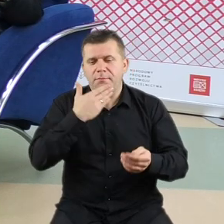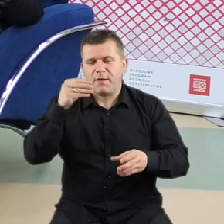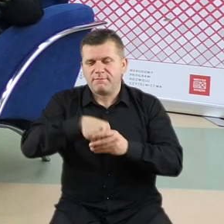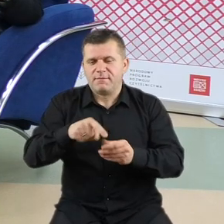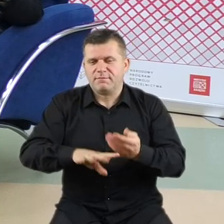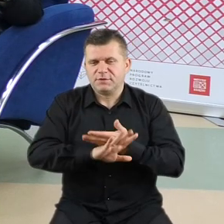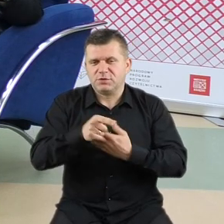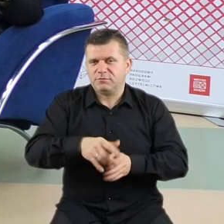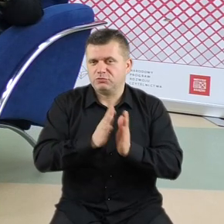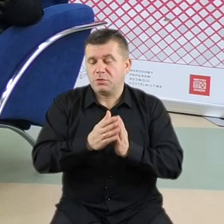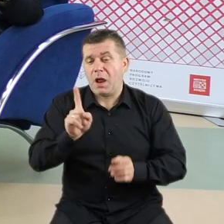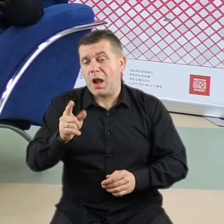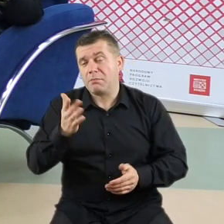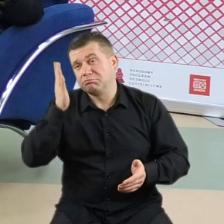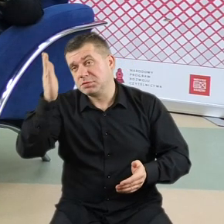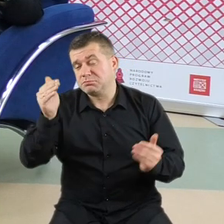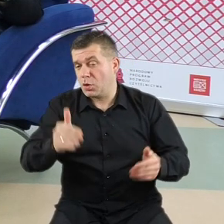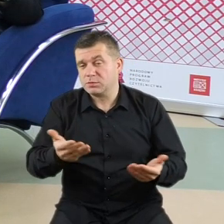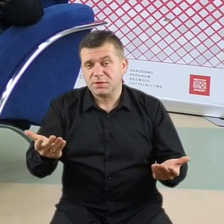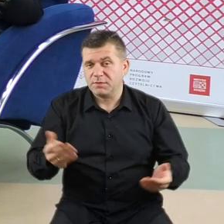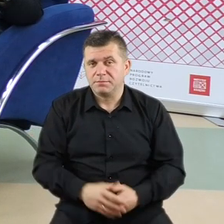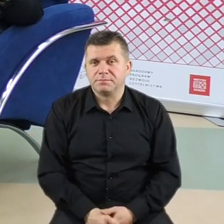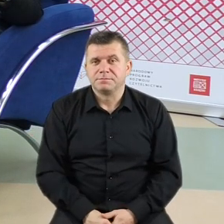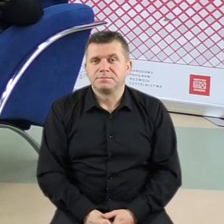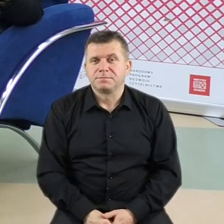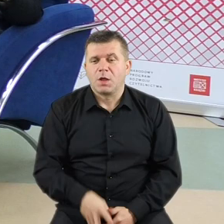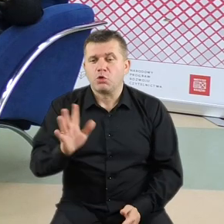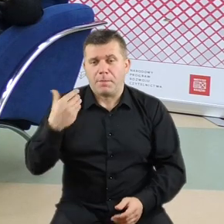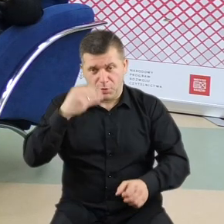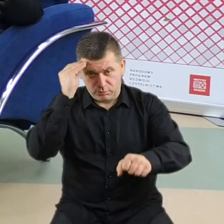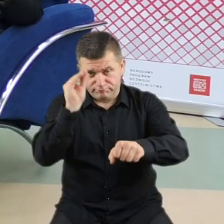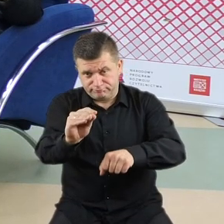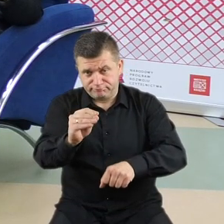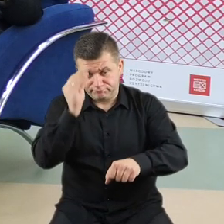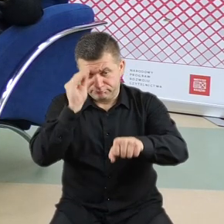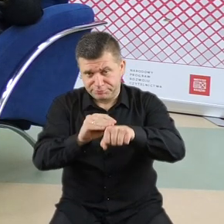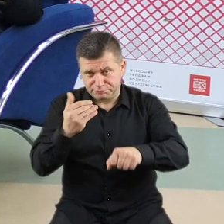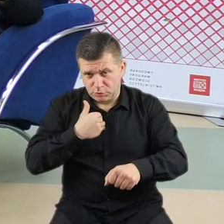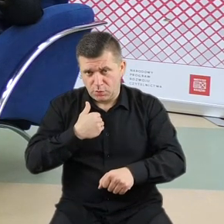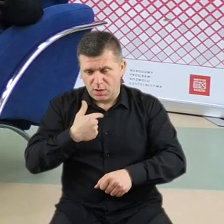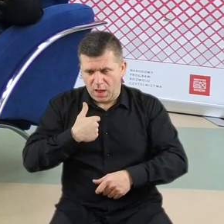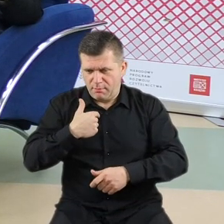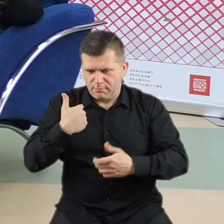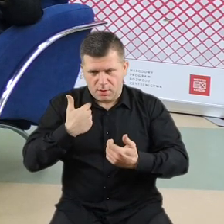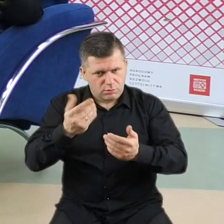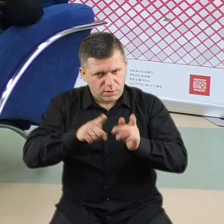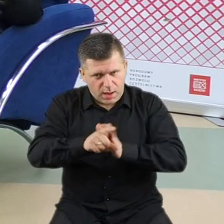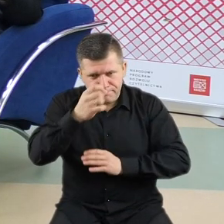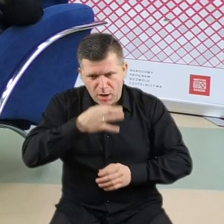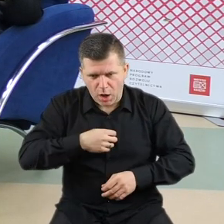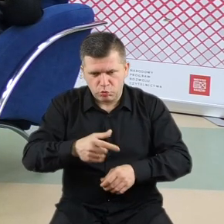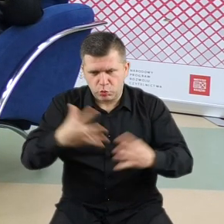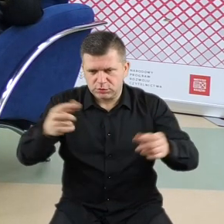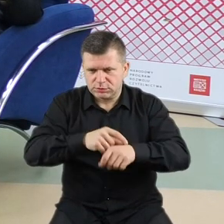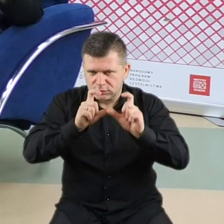wystąpią w książce, no ale być może kiedyś. A ktoś dawał ci znać, że poświęciłem pani tyle